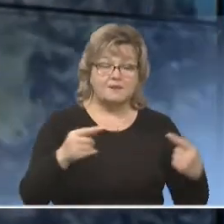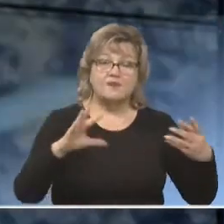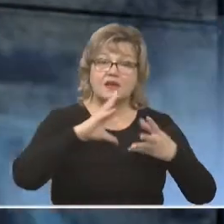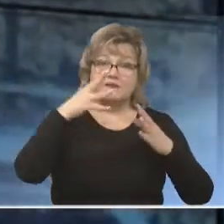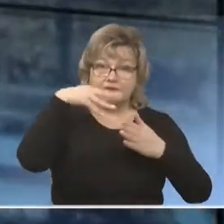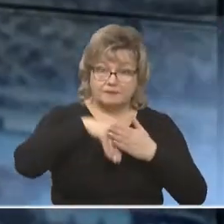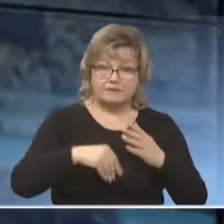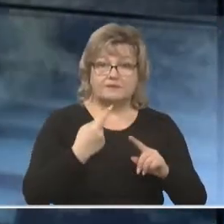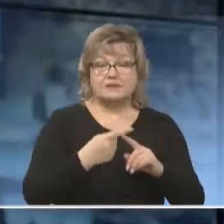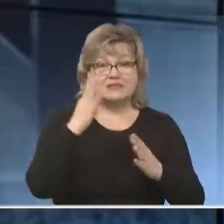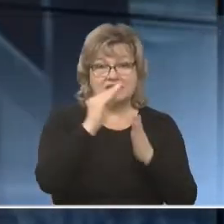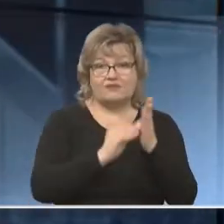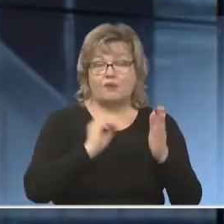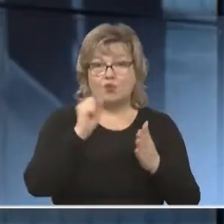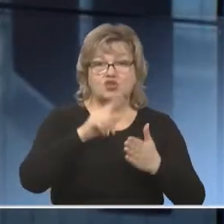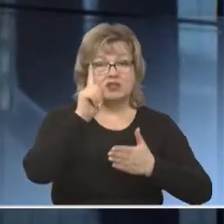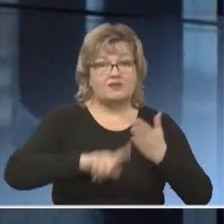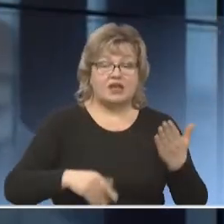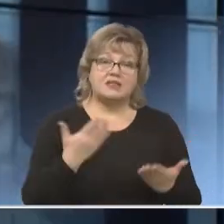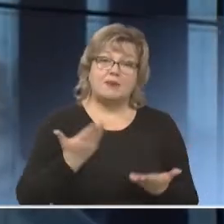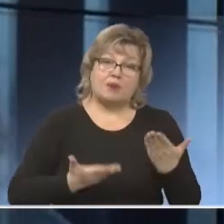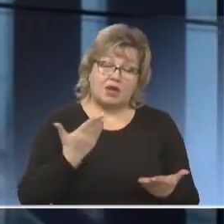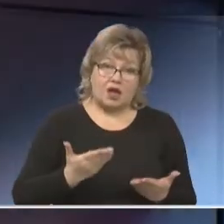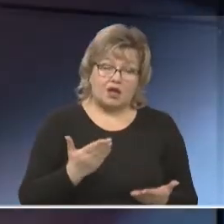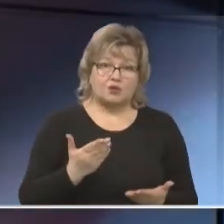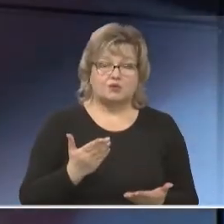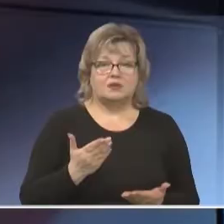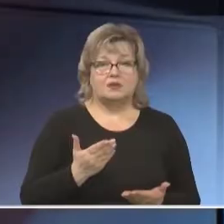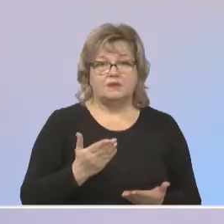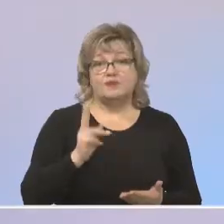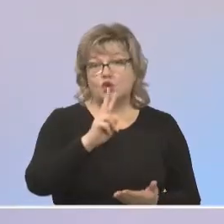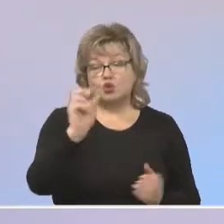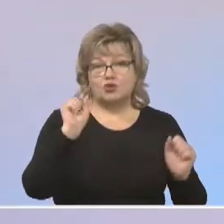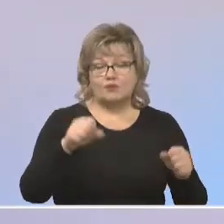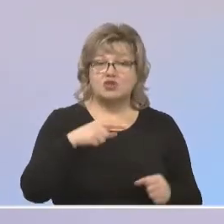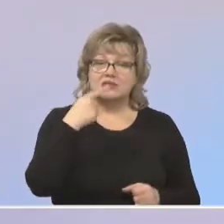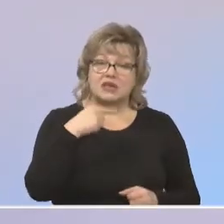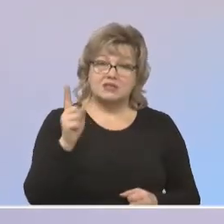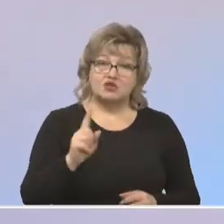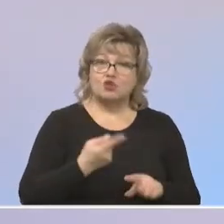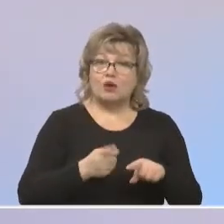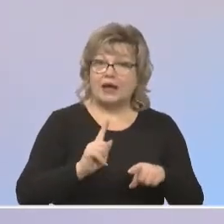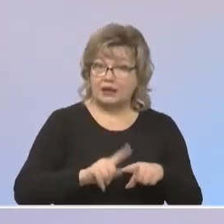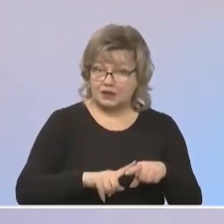цифрам можно доверять. Ну, и я полагаю, что кто-то может сказать, что это